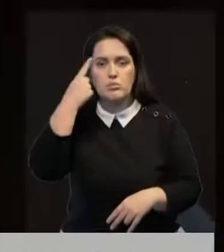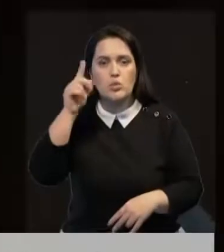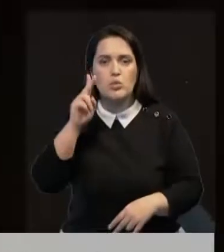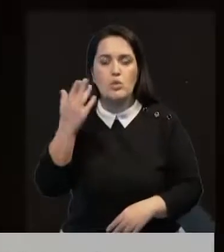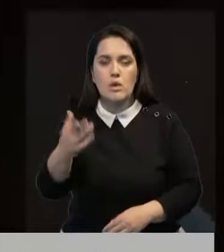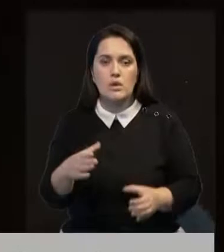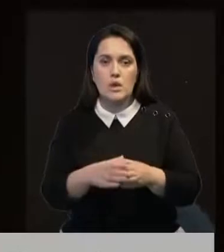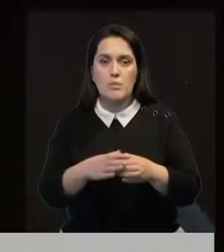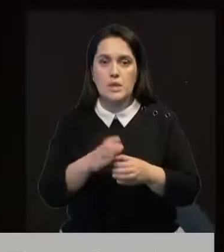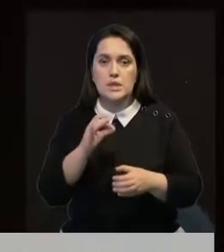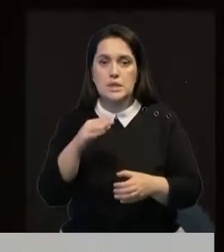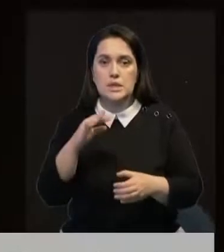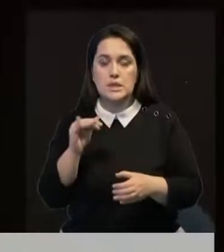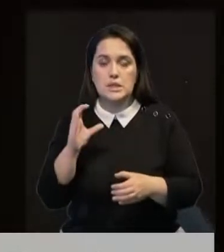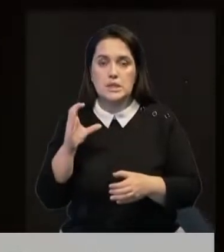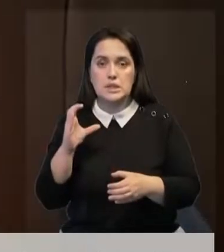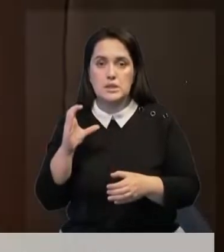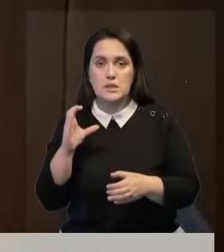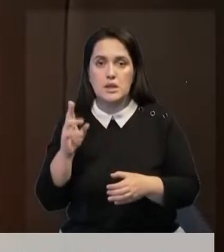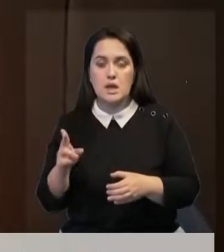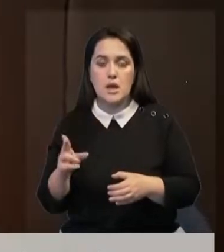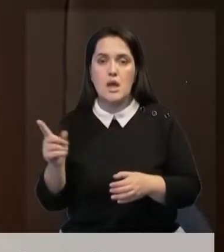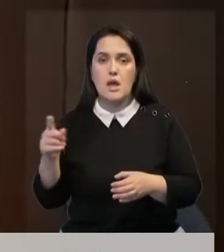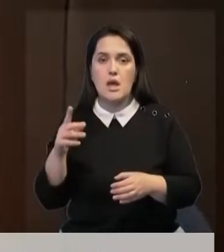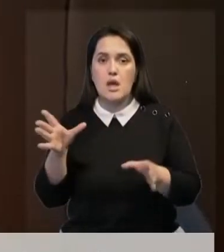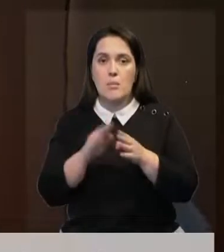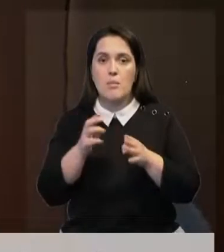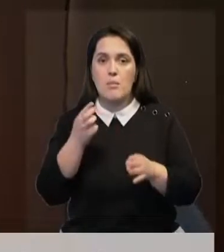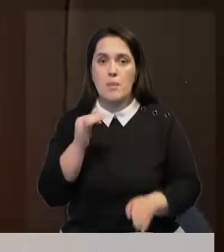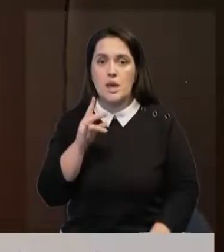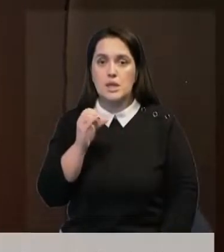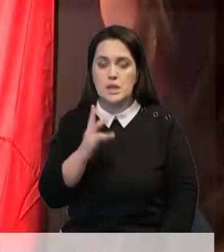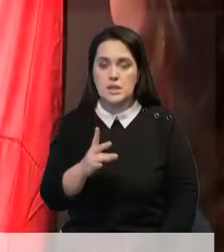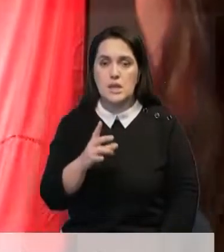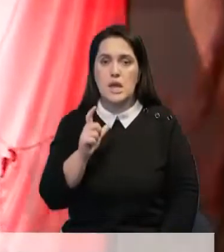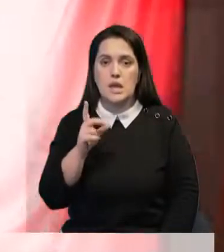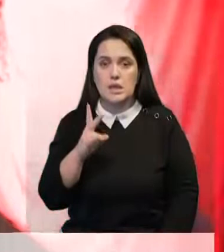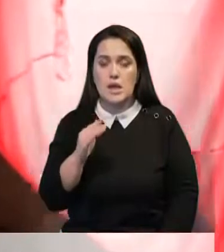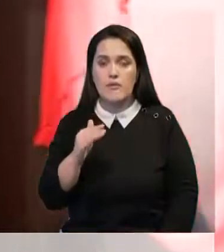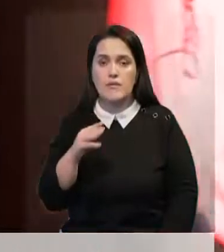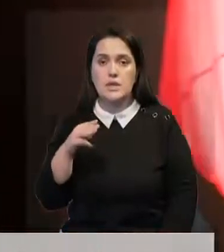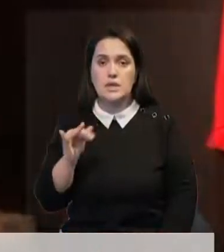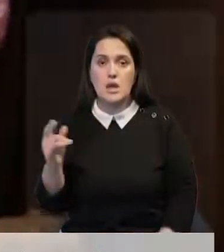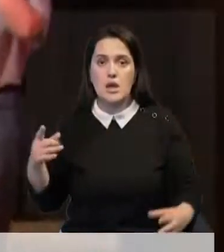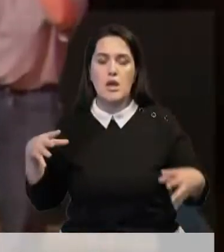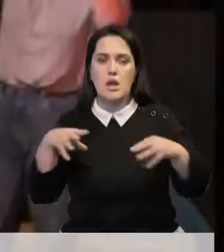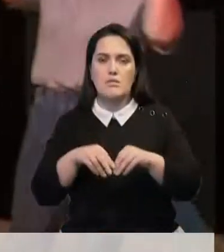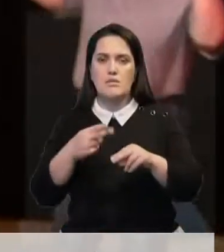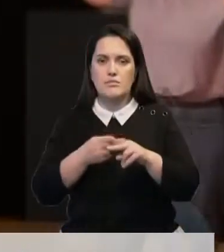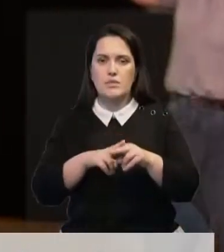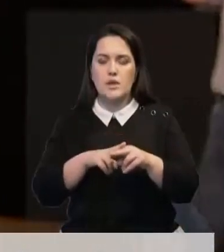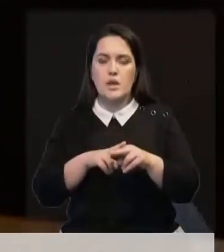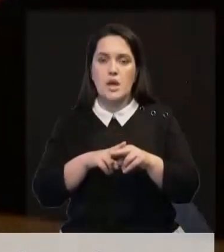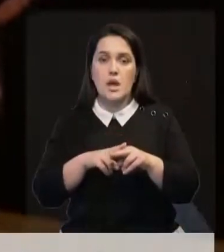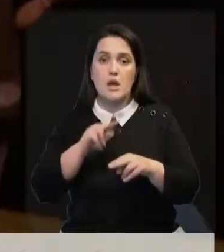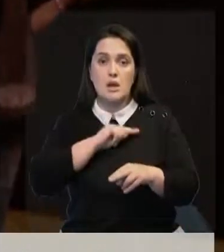казахстанской компании «Ситикс» в партнерстве с международной торговой площадкой Binance NFT. В новом проекте «Ситикс» объединяет представителей креативной индустрии,